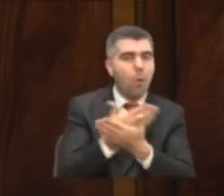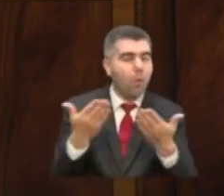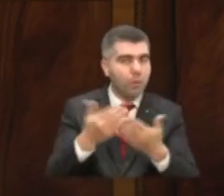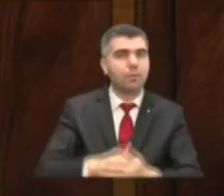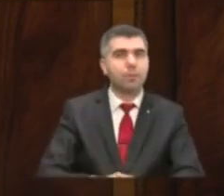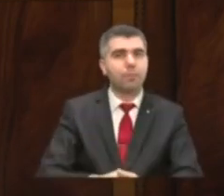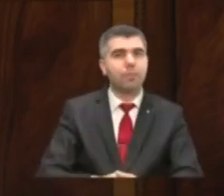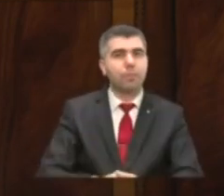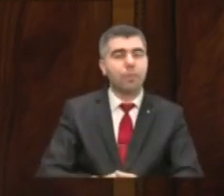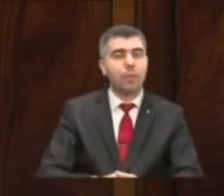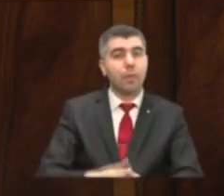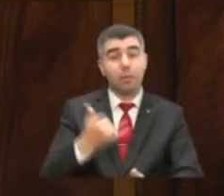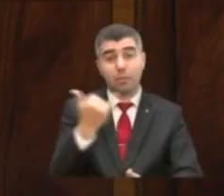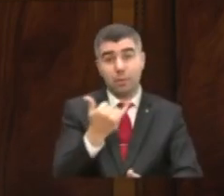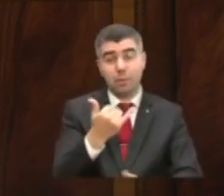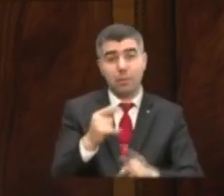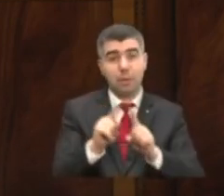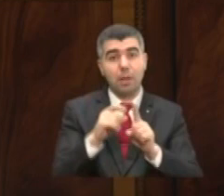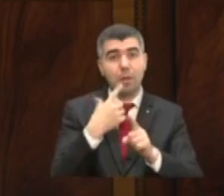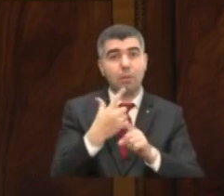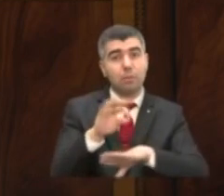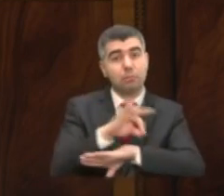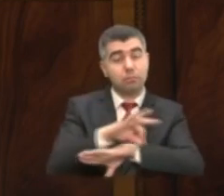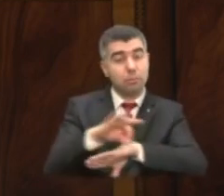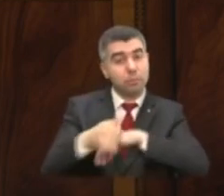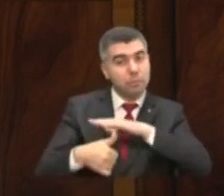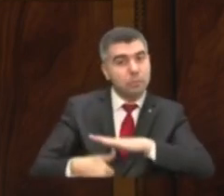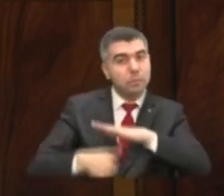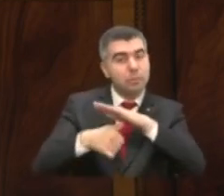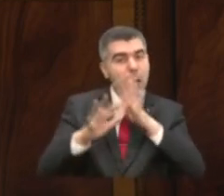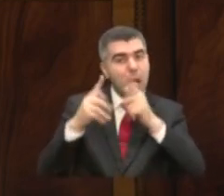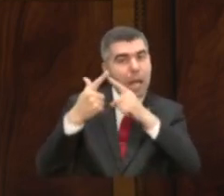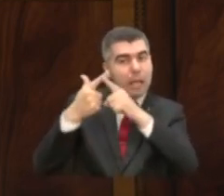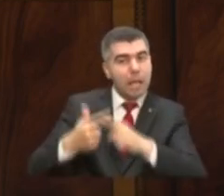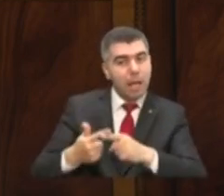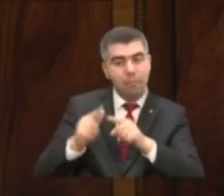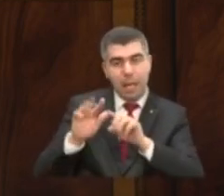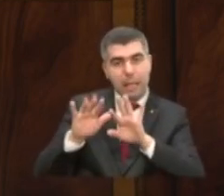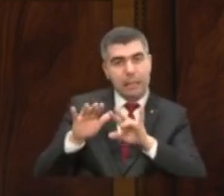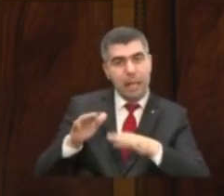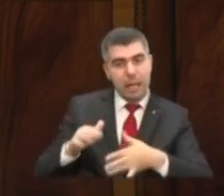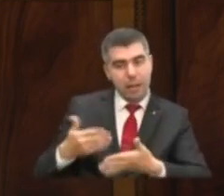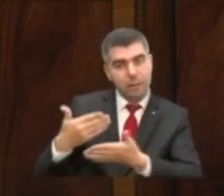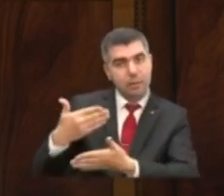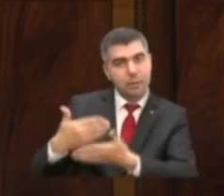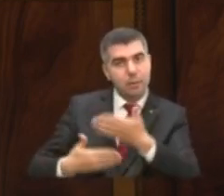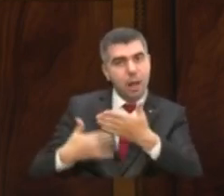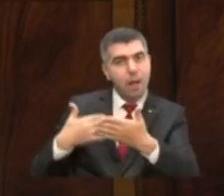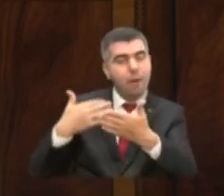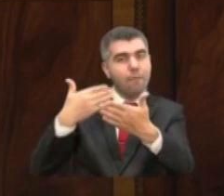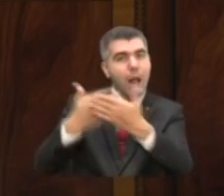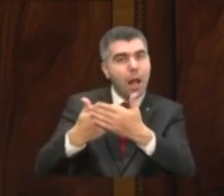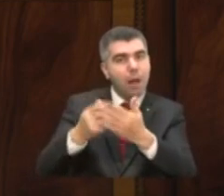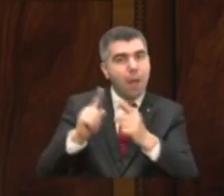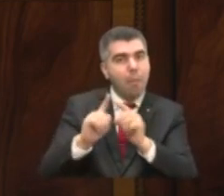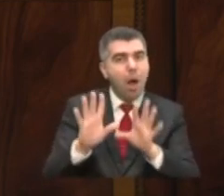ذلك السيد الرئيس ما جاء به المجلس الأعلى للحسابات في تقريره الأخير من خلاصات، والتي توضح